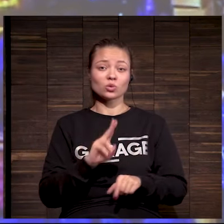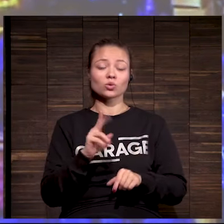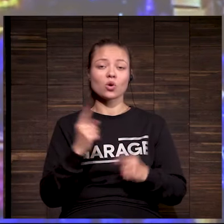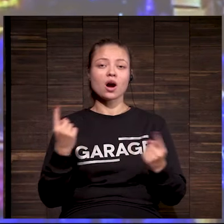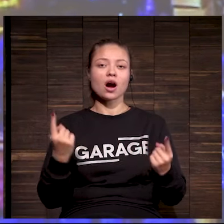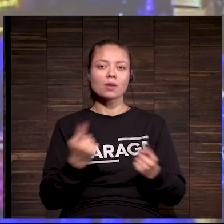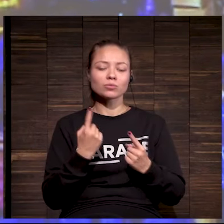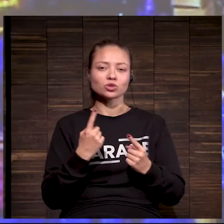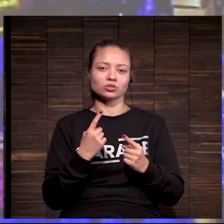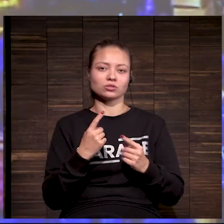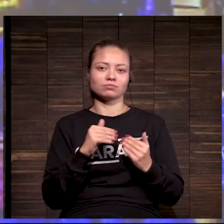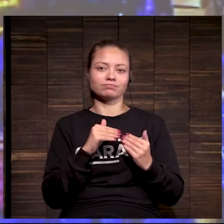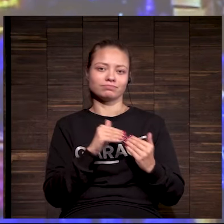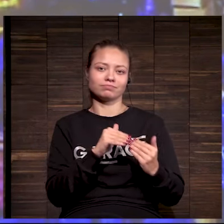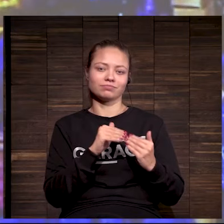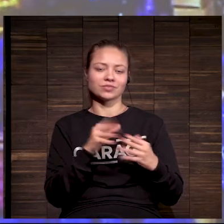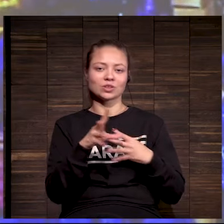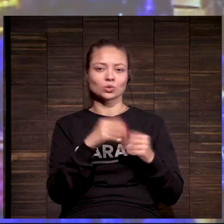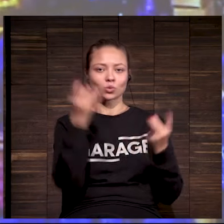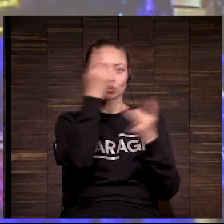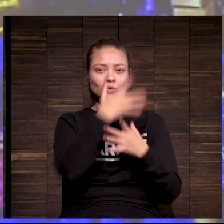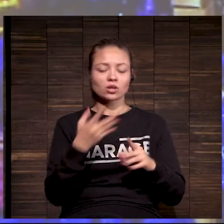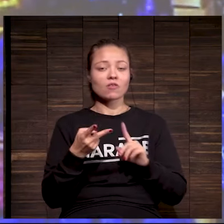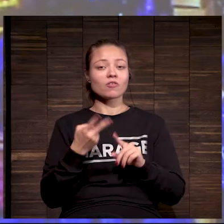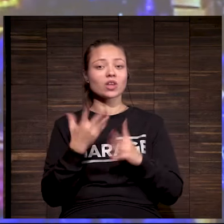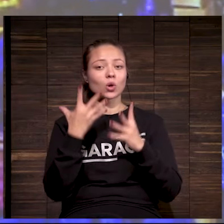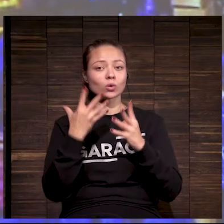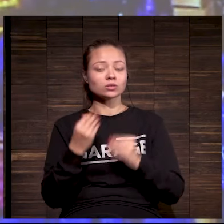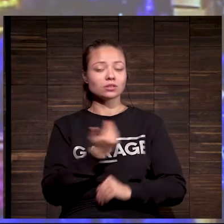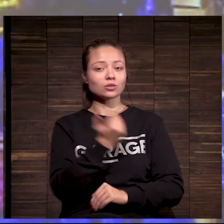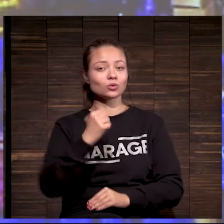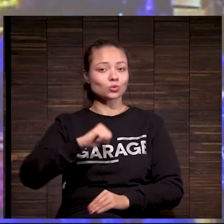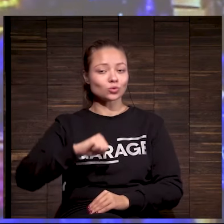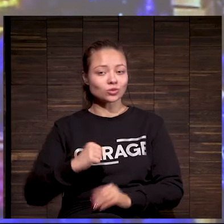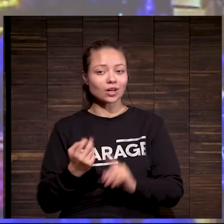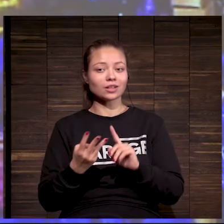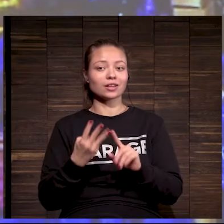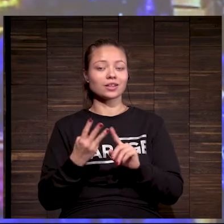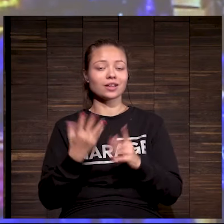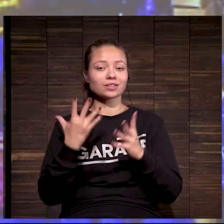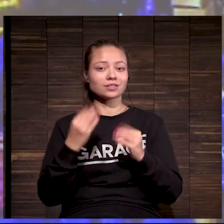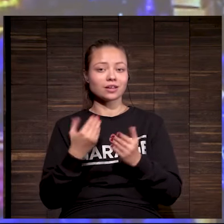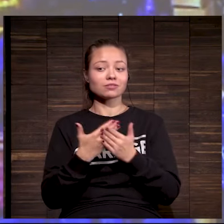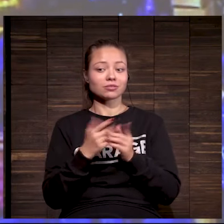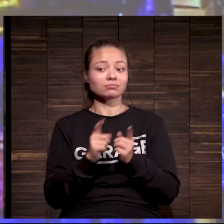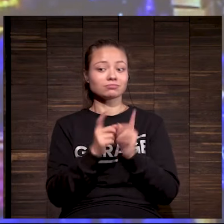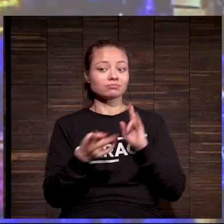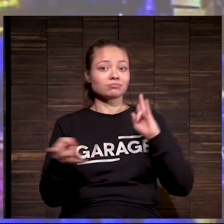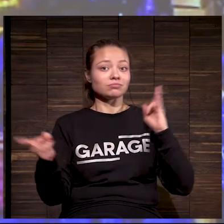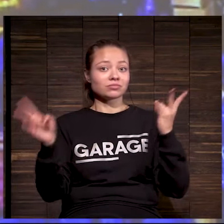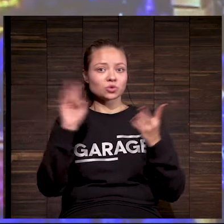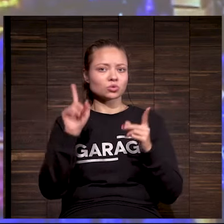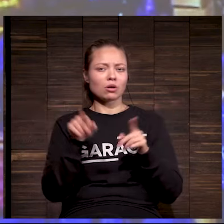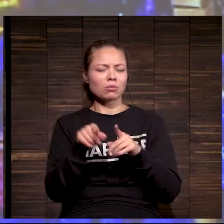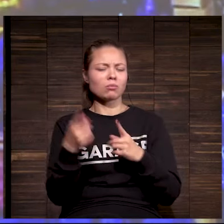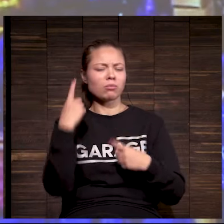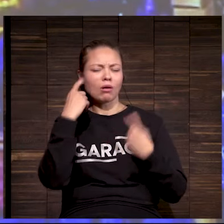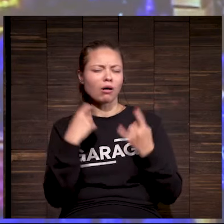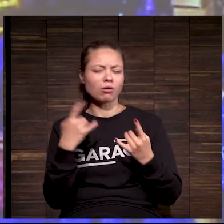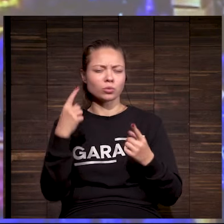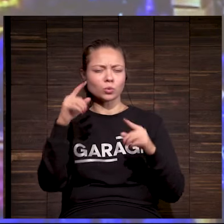взаимодействует с культурой во второй второй день и друзья на третий день видимо прошла молва а про то что ничего такого супер художества